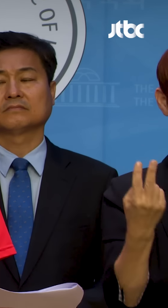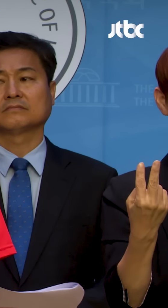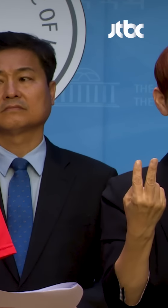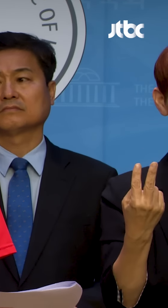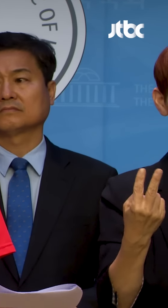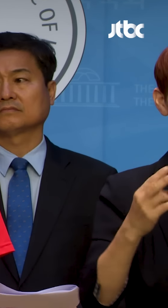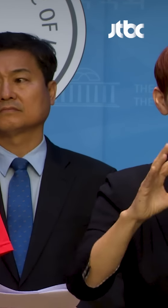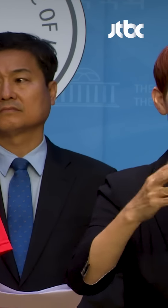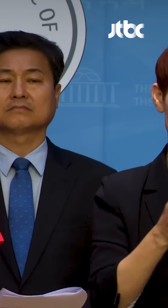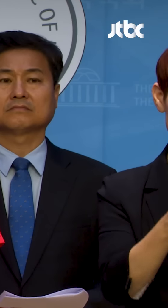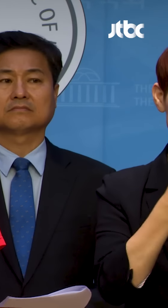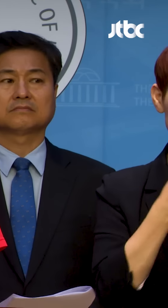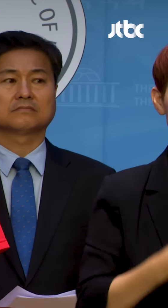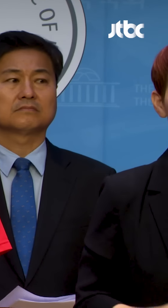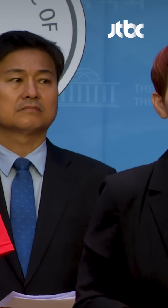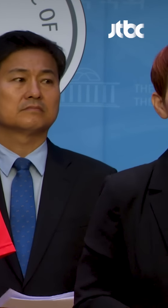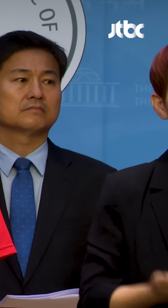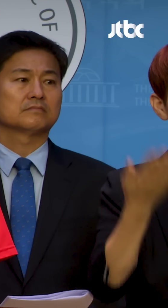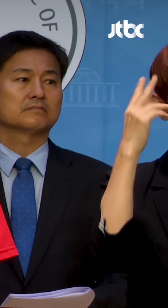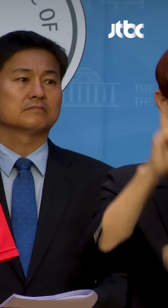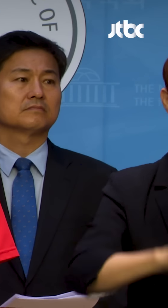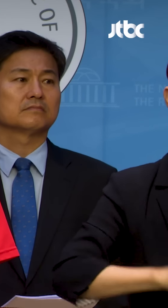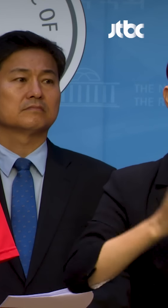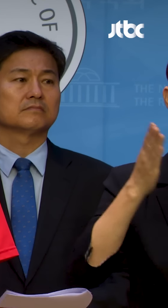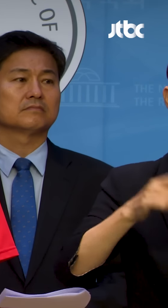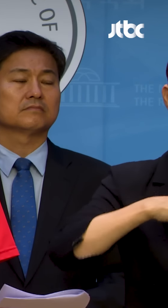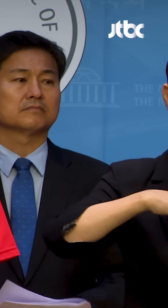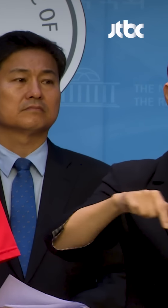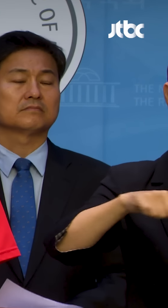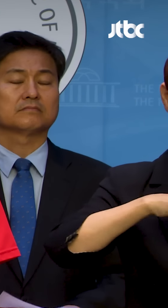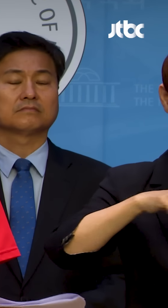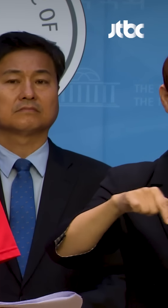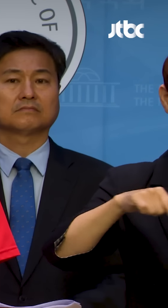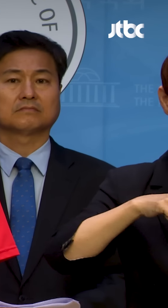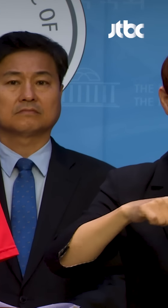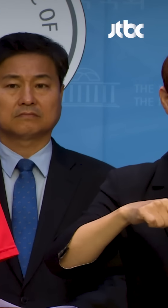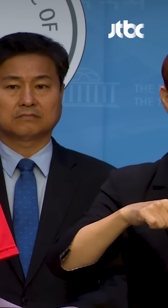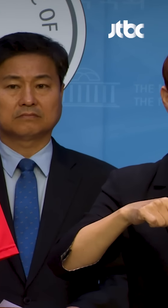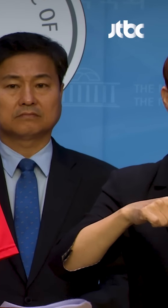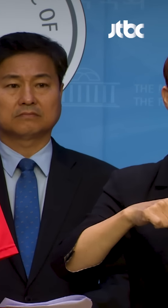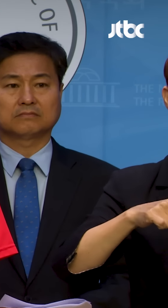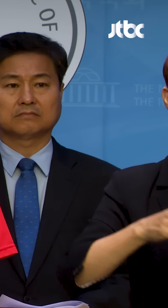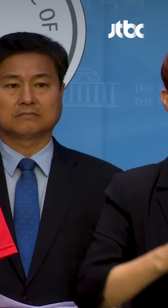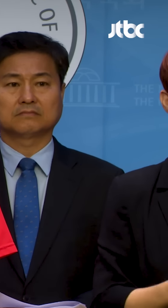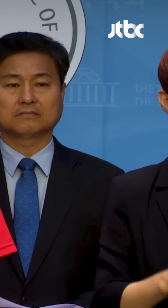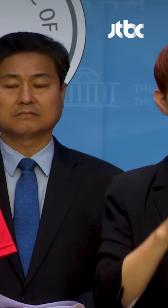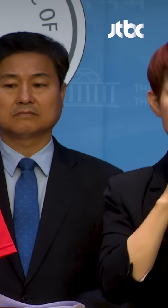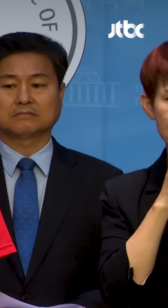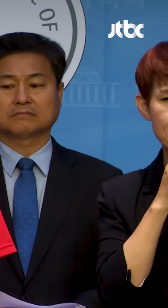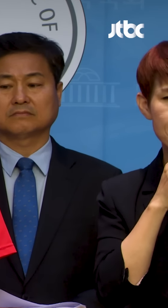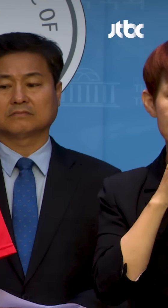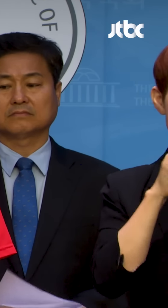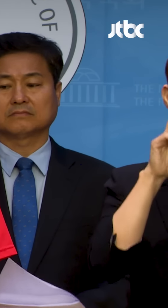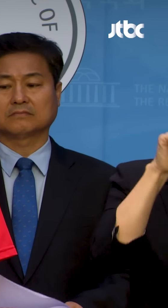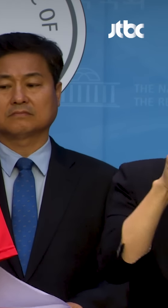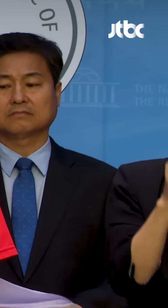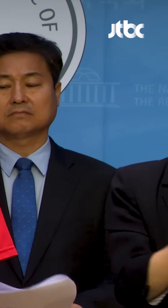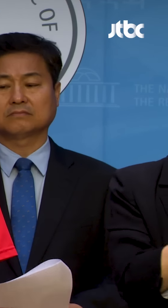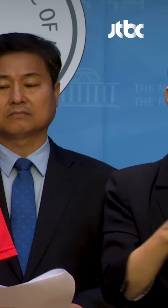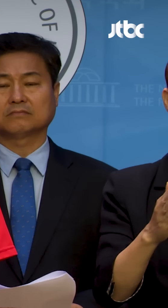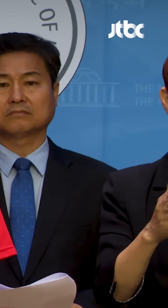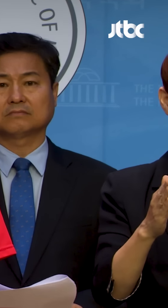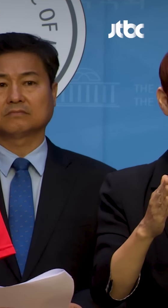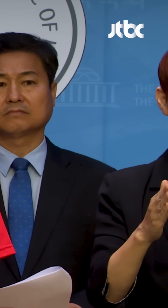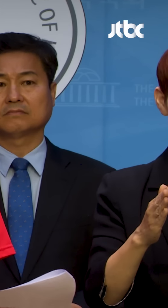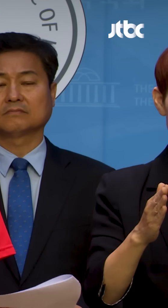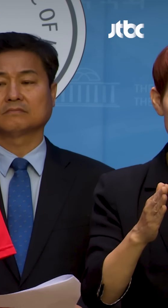국회의장님께 촉구합니다. 지난 20년의 정치 인생을 통해 정치는 유불리가 아니라 옳고 그름을 따지는 것이라는